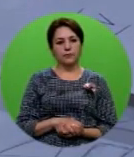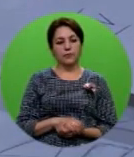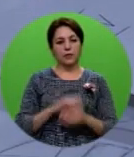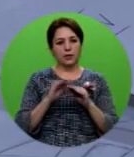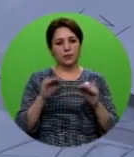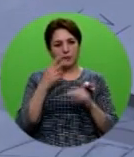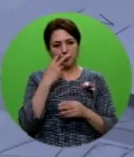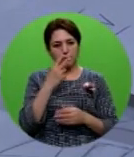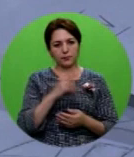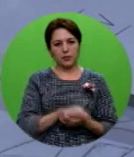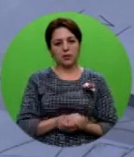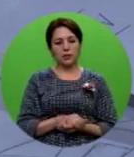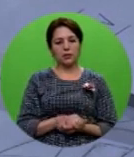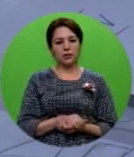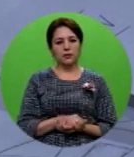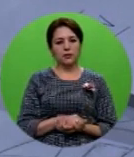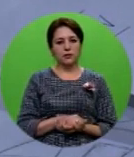Ребят, посмотрели,